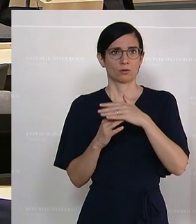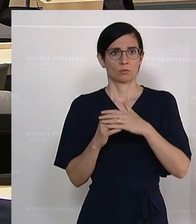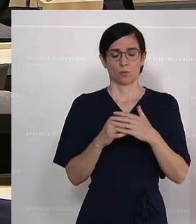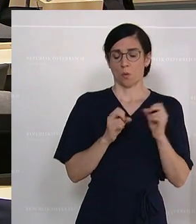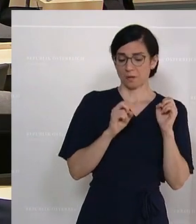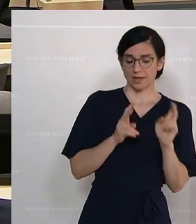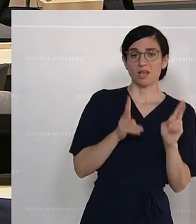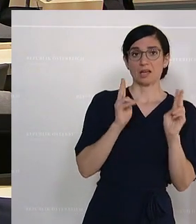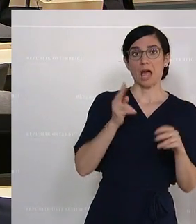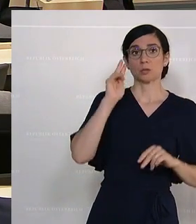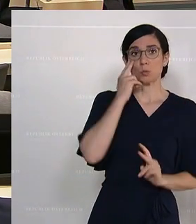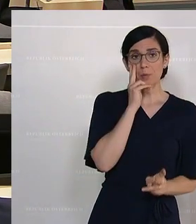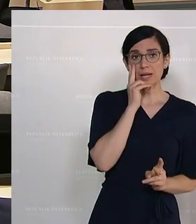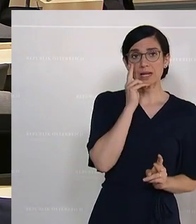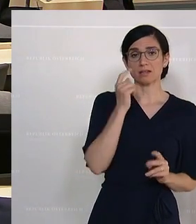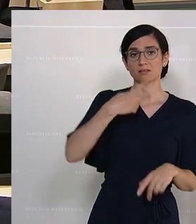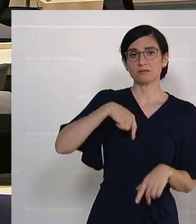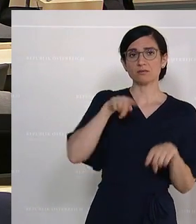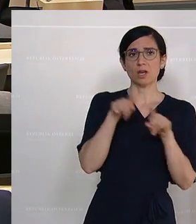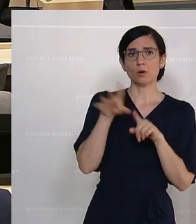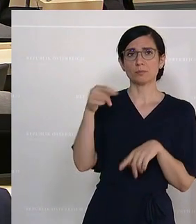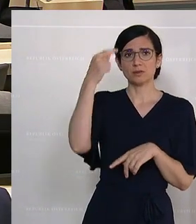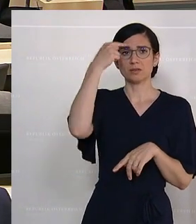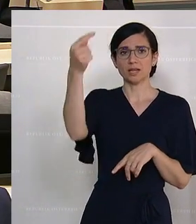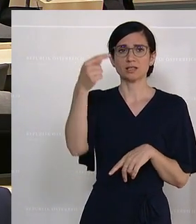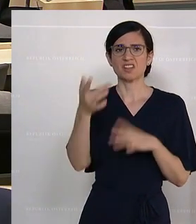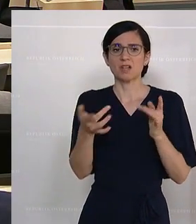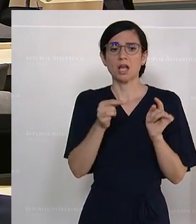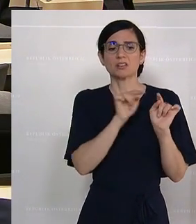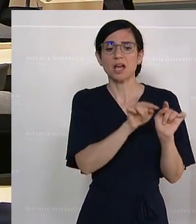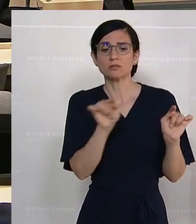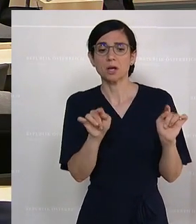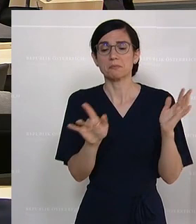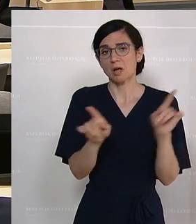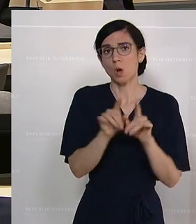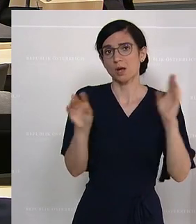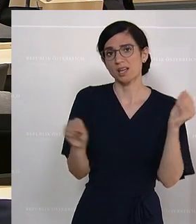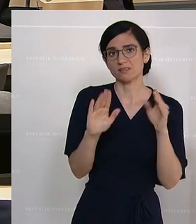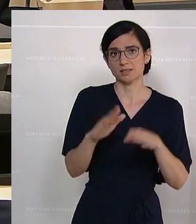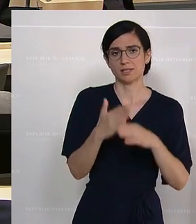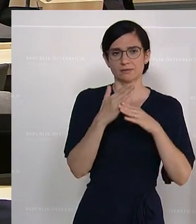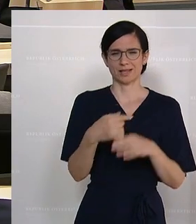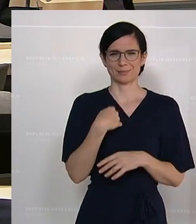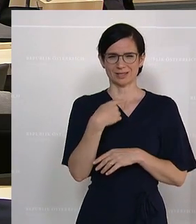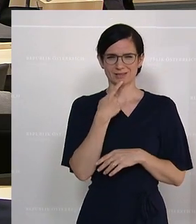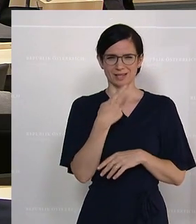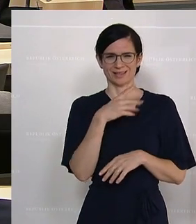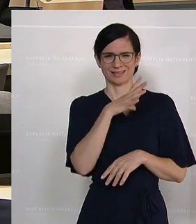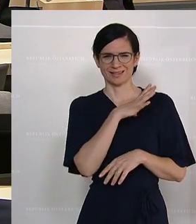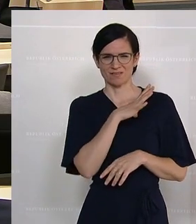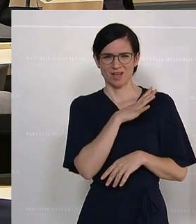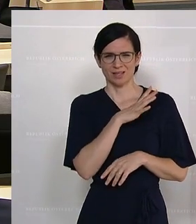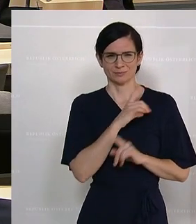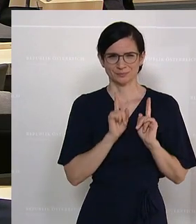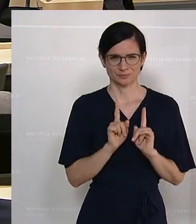oder in erwägung ziehen soll machen wir ja alles da oder dort könnte vielleicht was auch helfen aber ich sage ihnen was die gefahr und